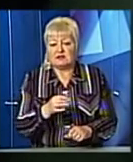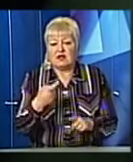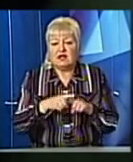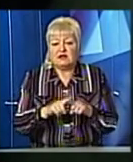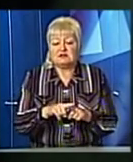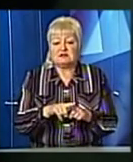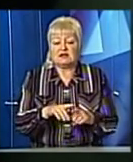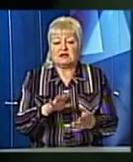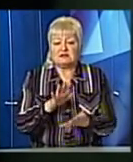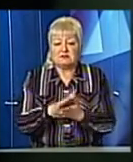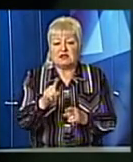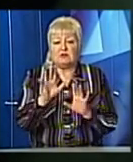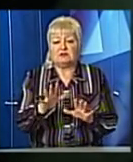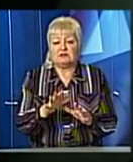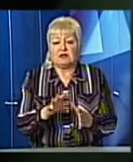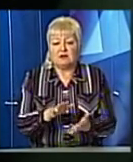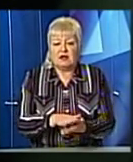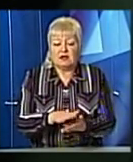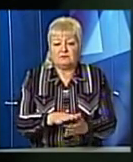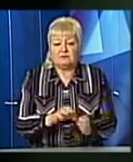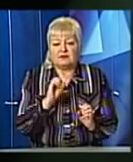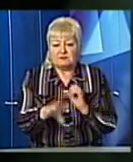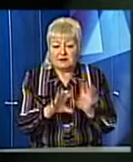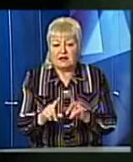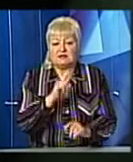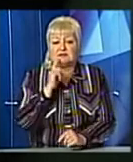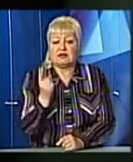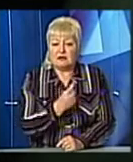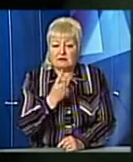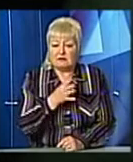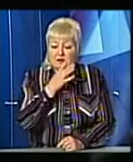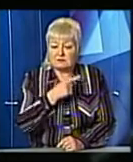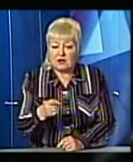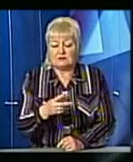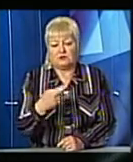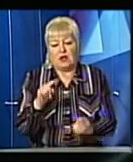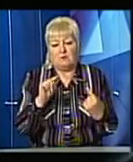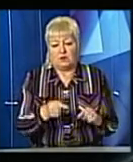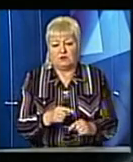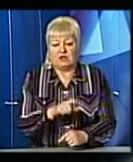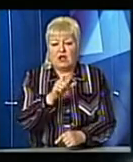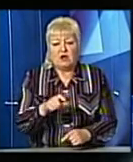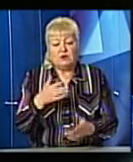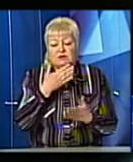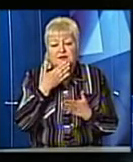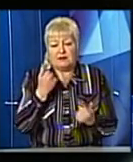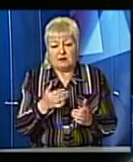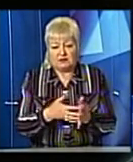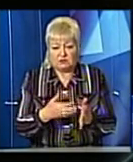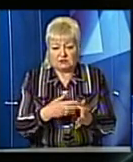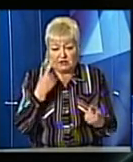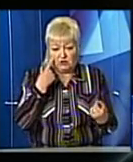там акумулюватися і збиратися в районі 1 року часу. Я проти цього. Люди не мали достатньої кількості